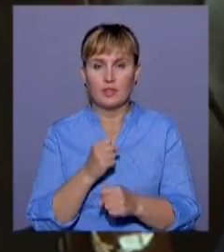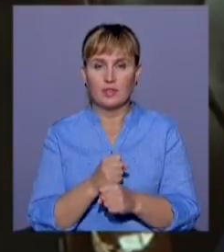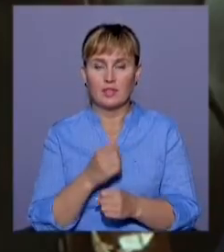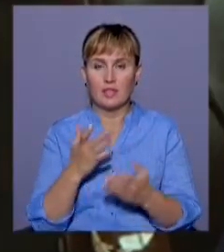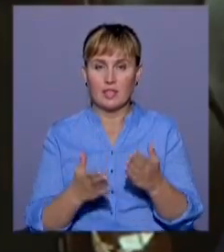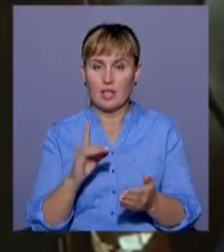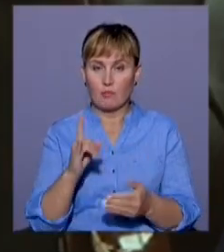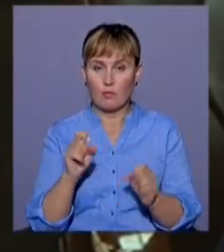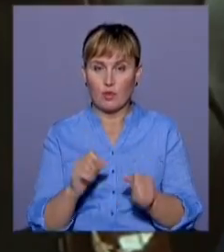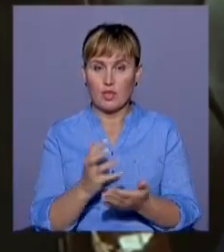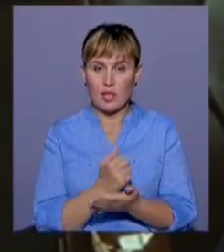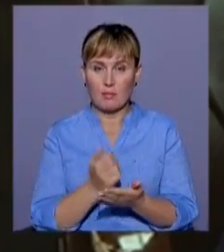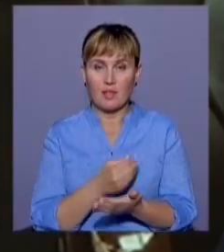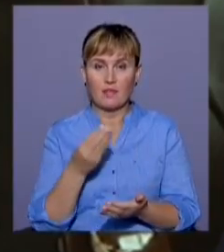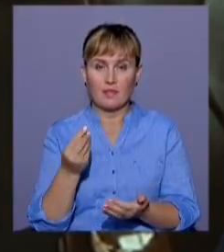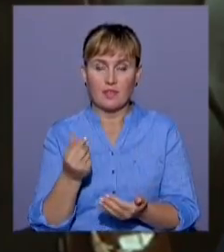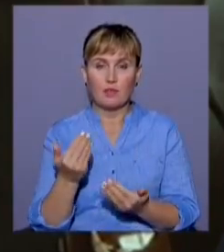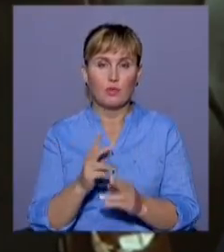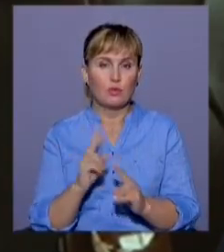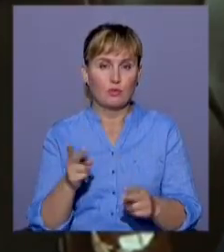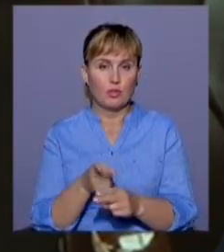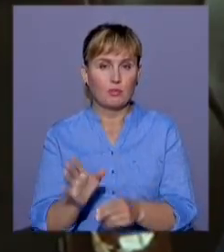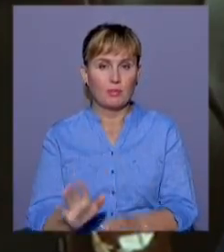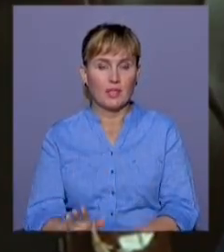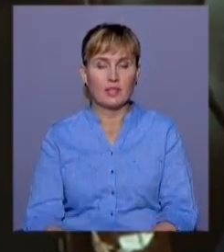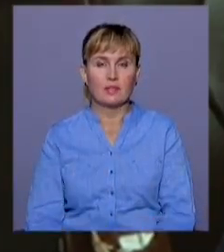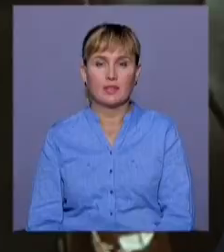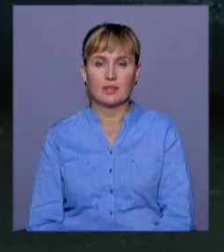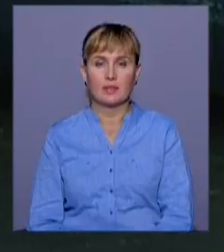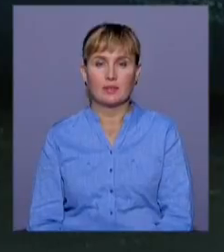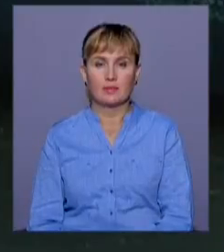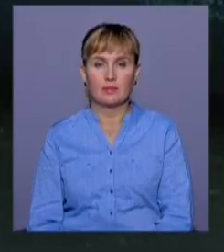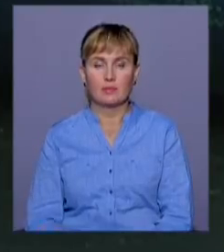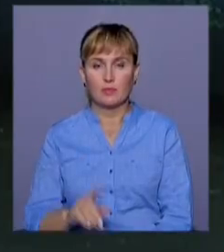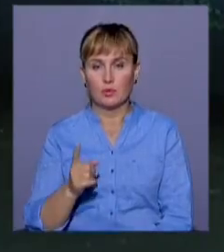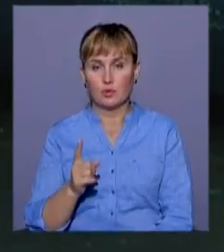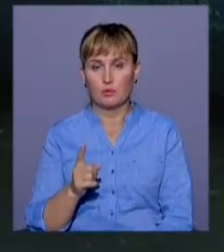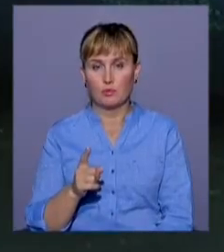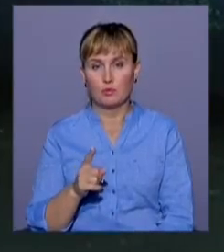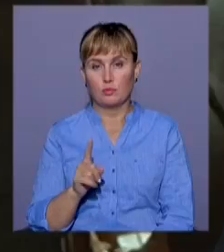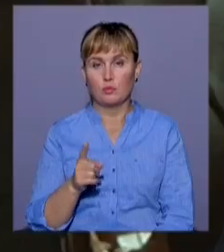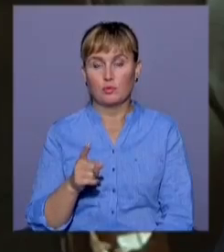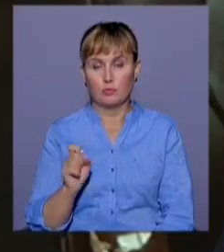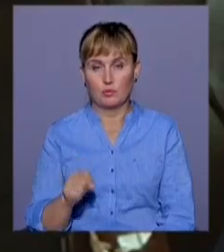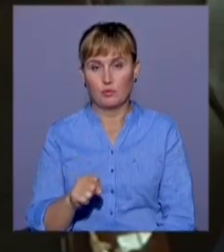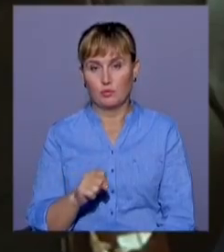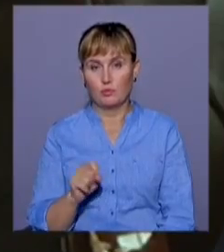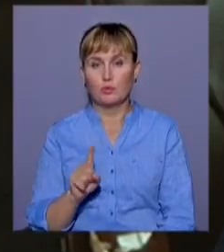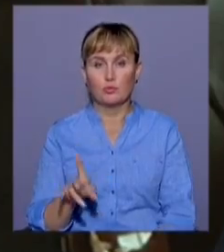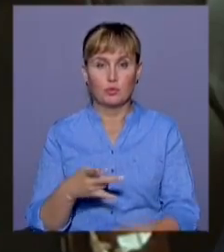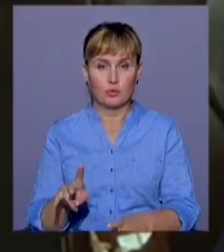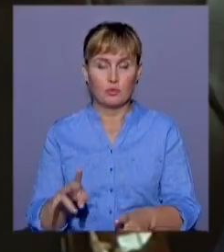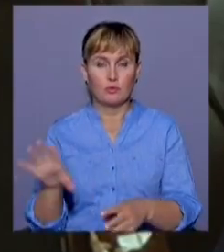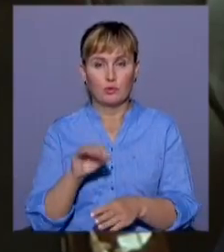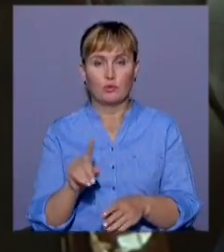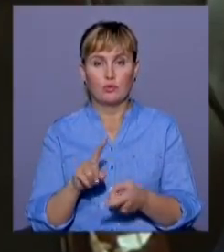если ребенок может зарабатывать деньги, то ему никто не препятствует. Так почему бы и нет? Почему бы и нет? Все, что связано с тяжелыми